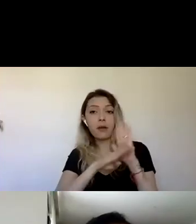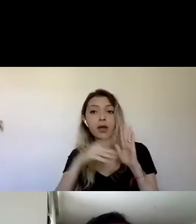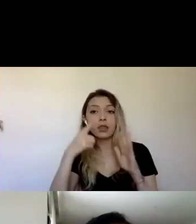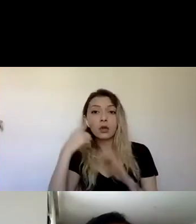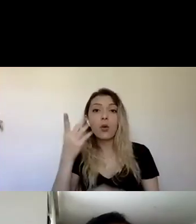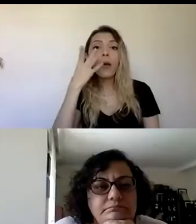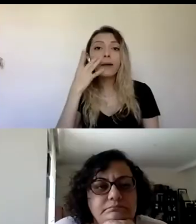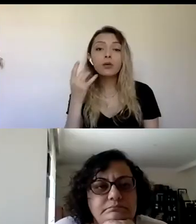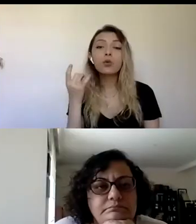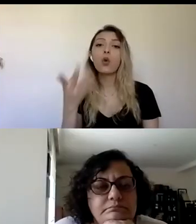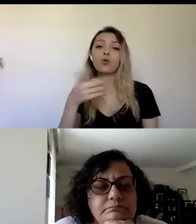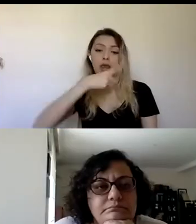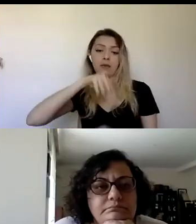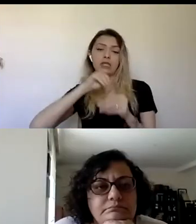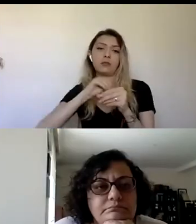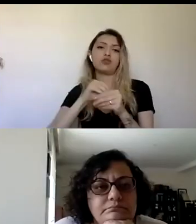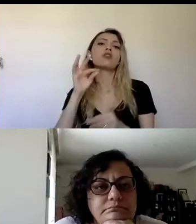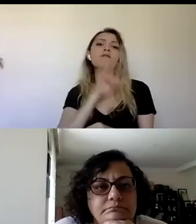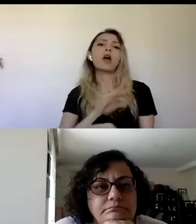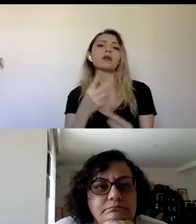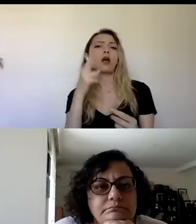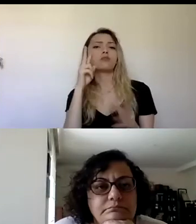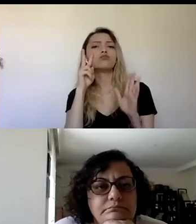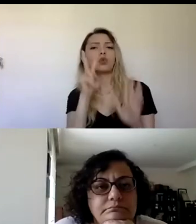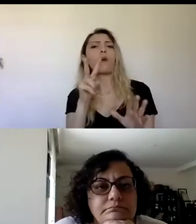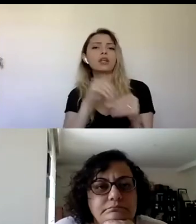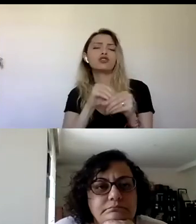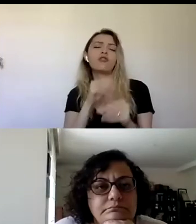göstergeler bizim için kolaylaştırıyor.